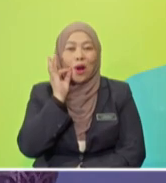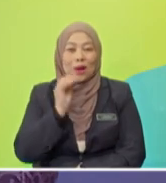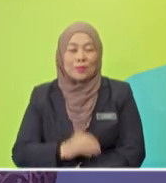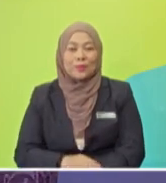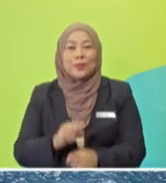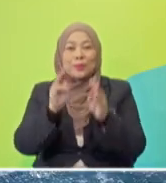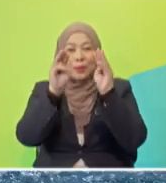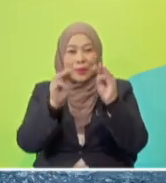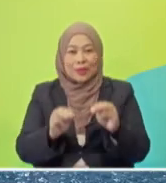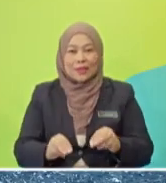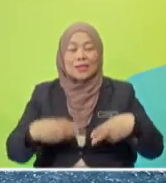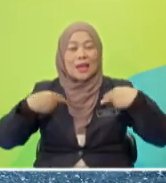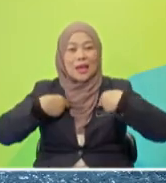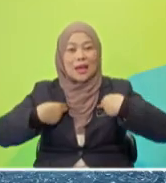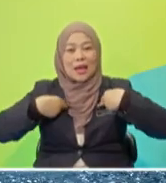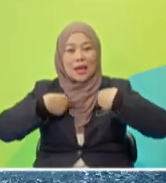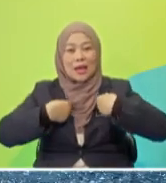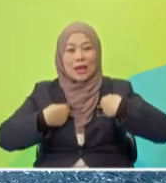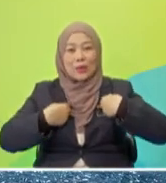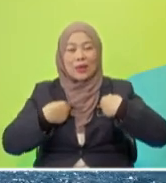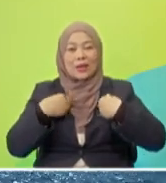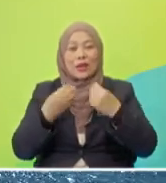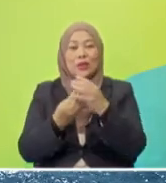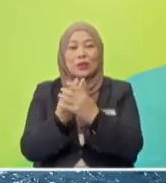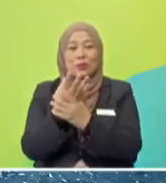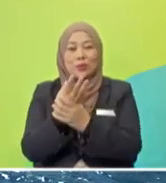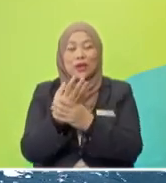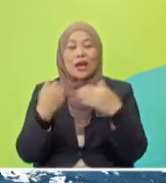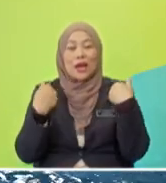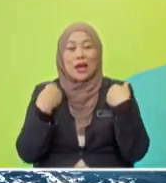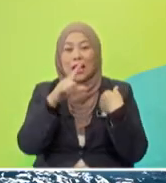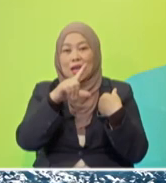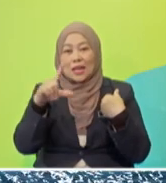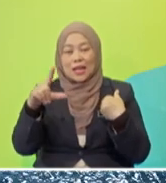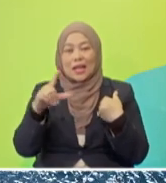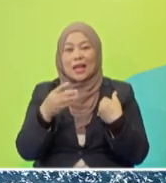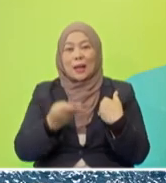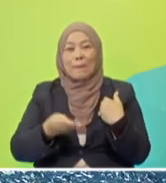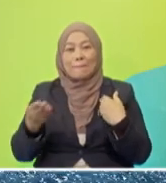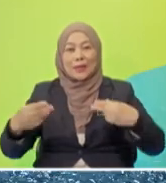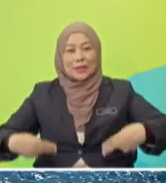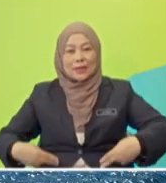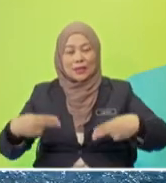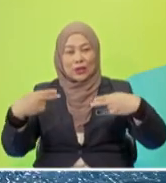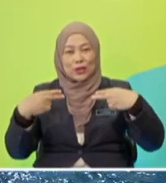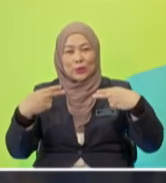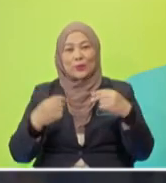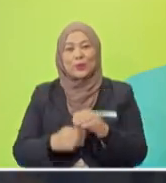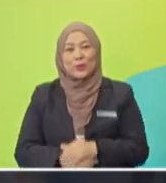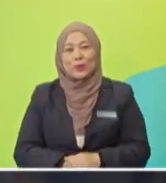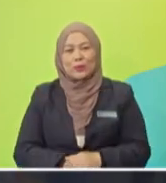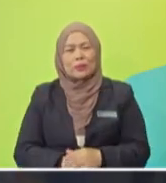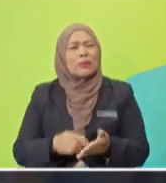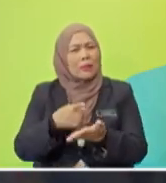Hai hewan dan tumbuhan adalah benda hidup Sekarang kita pergi pula Apa itu